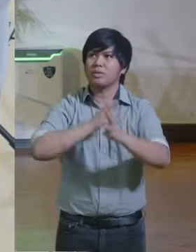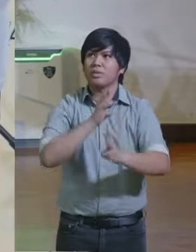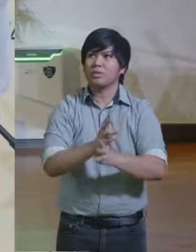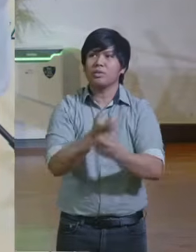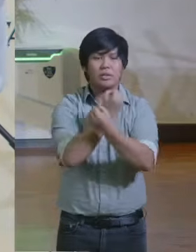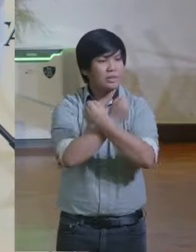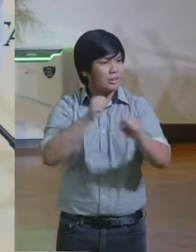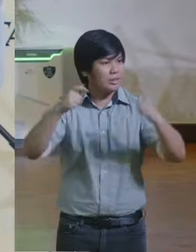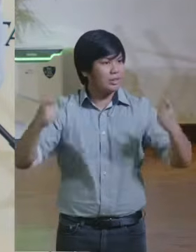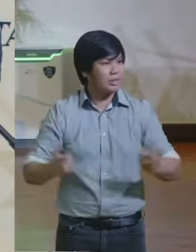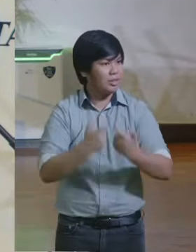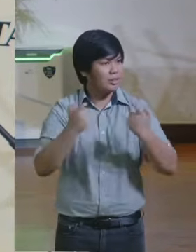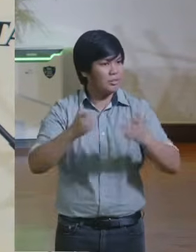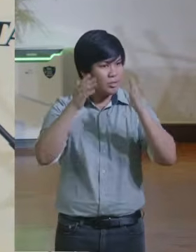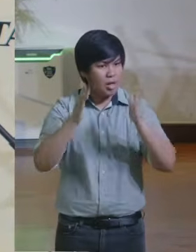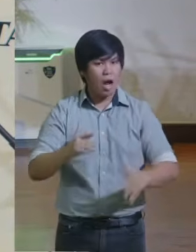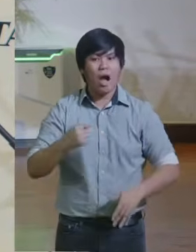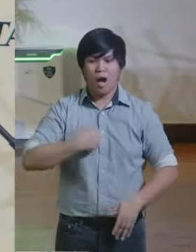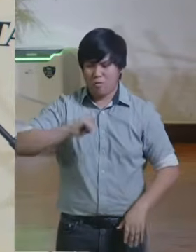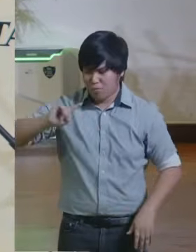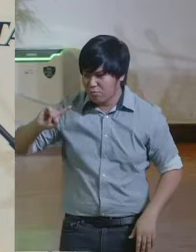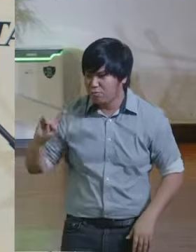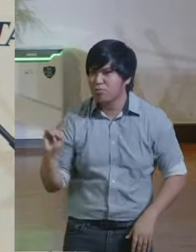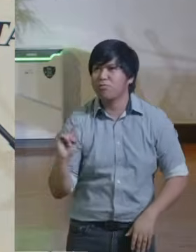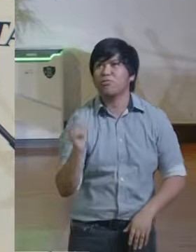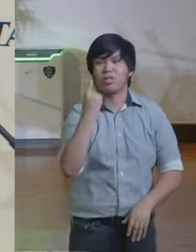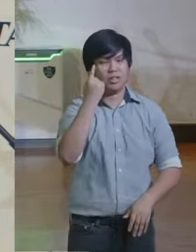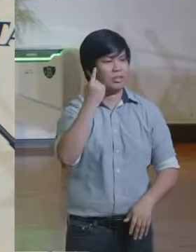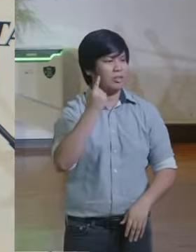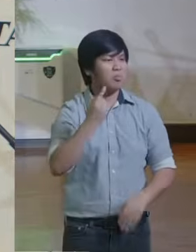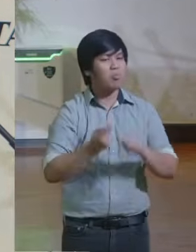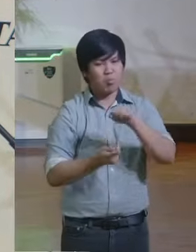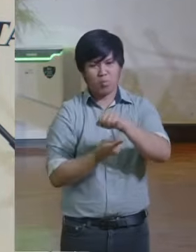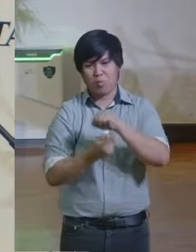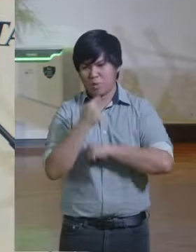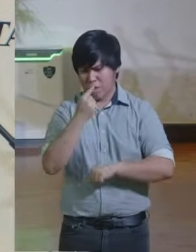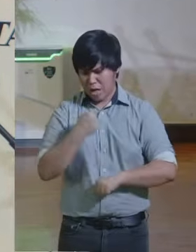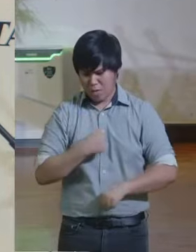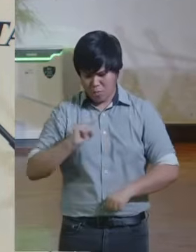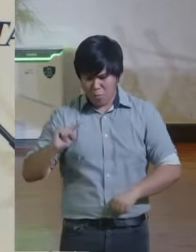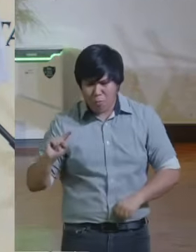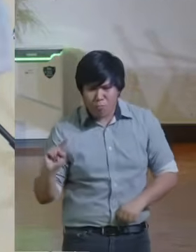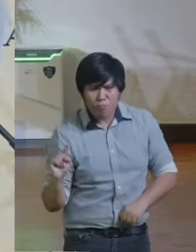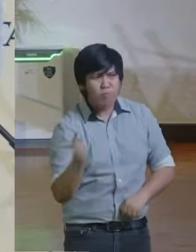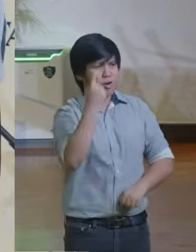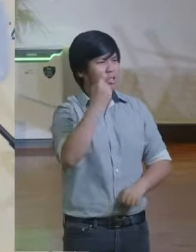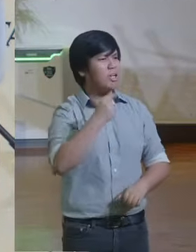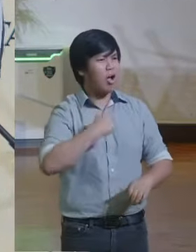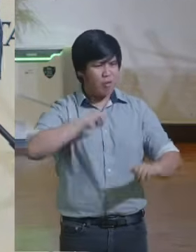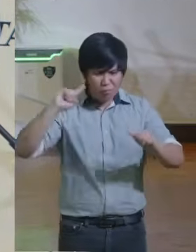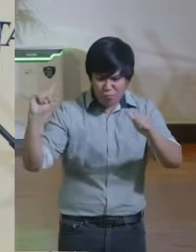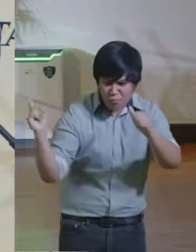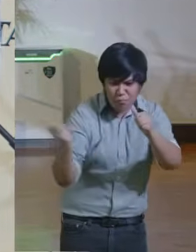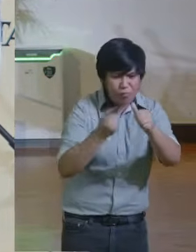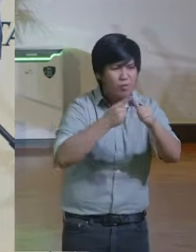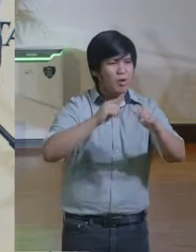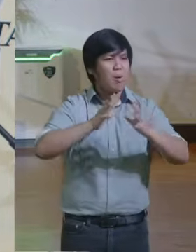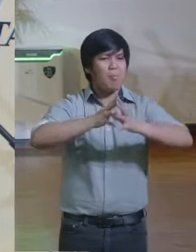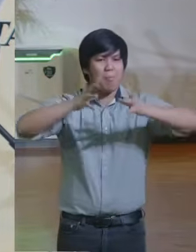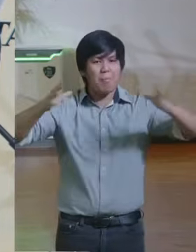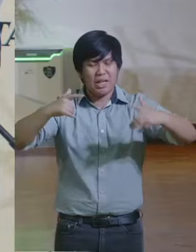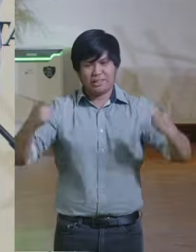to save sinners, of whom I am the foremost." Sabi niya, siya ang pinakamalaking sinner sa